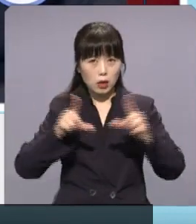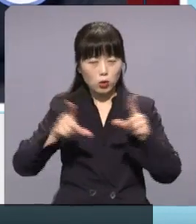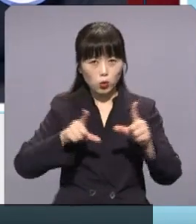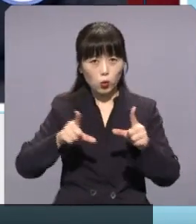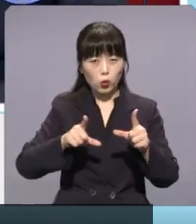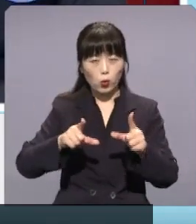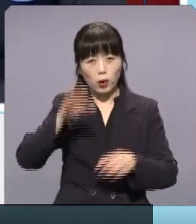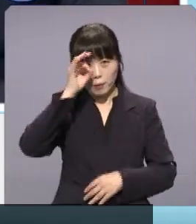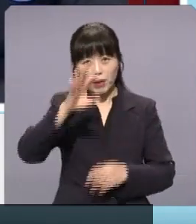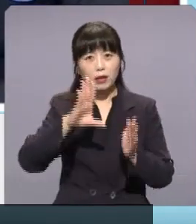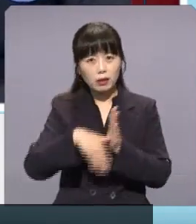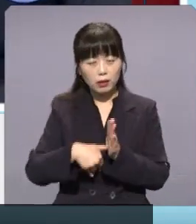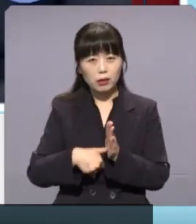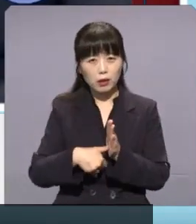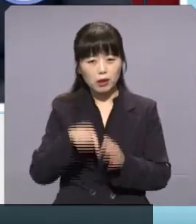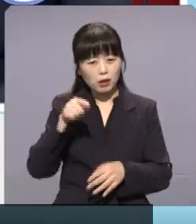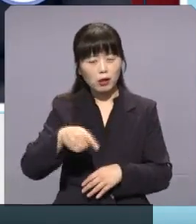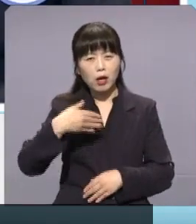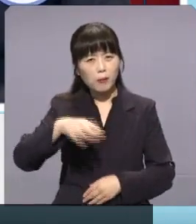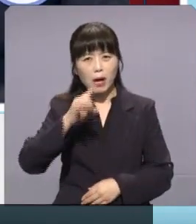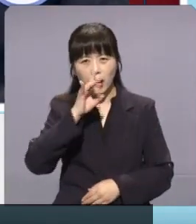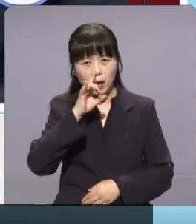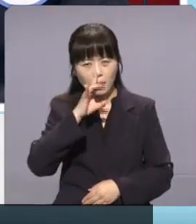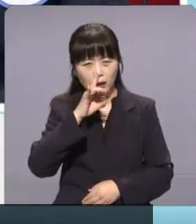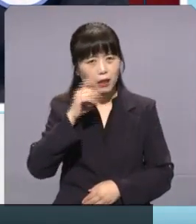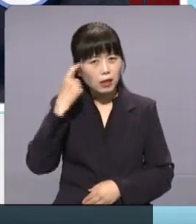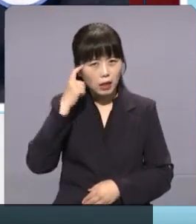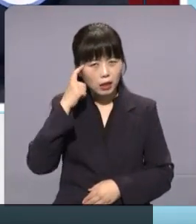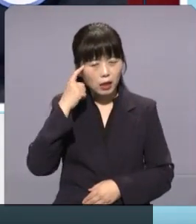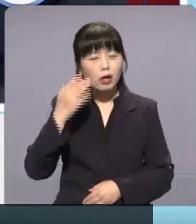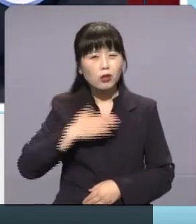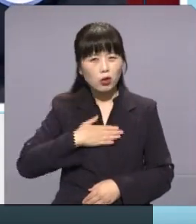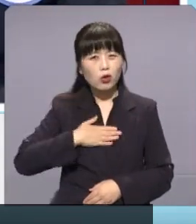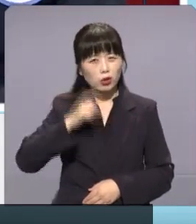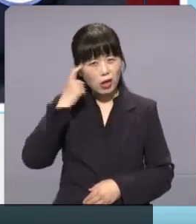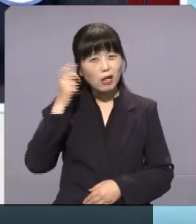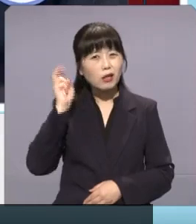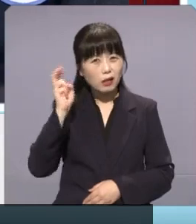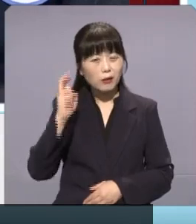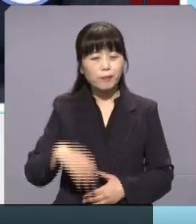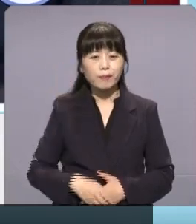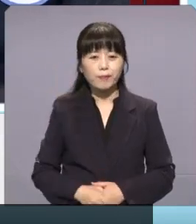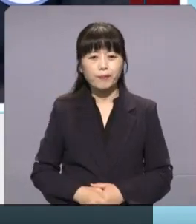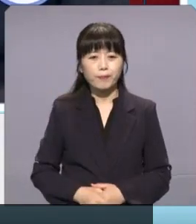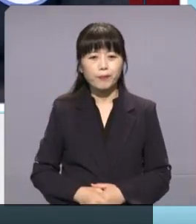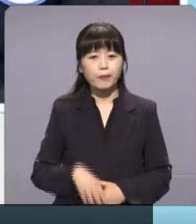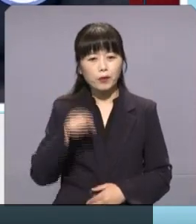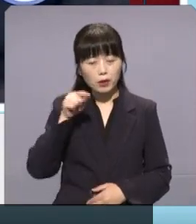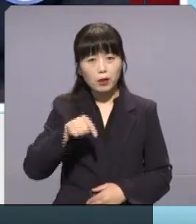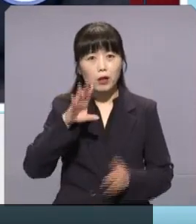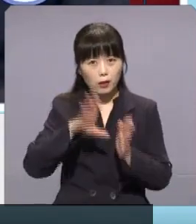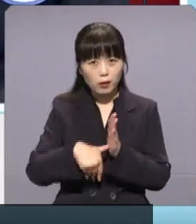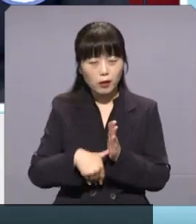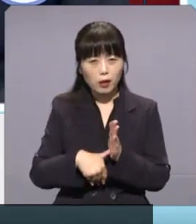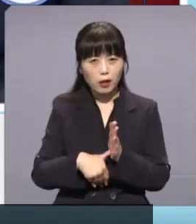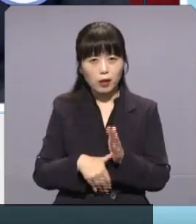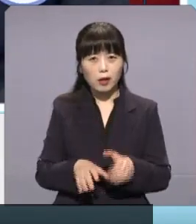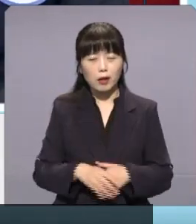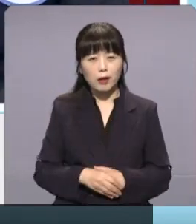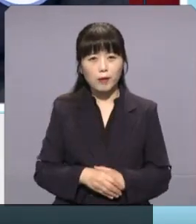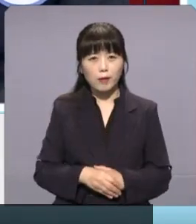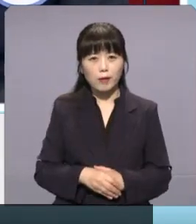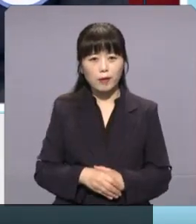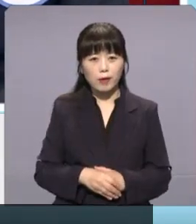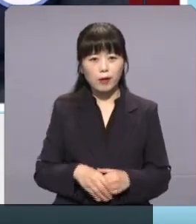보면서 아, 이렇게 가면 안 되겠다고 하는 생각을 저는 했을 거라고 봅니다. 그러니까 그러면서 한때는 사실